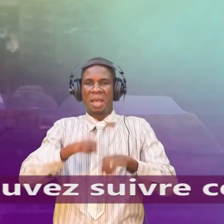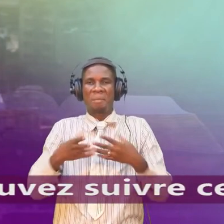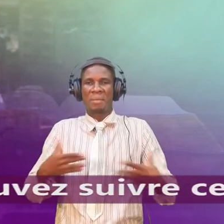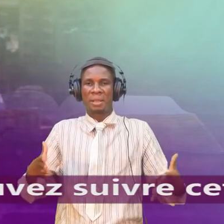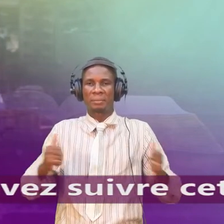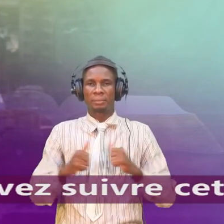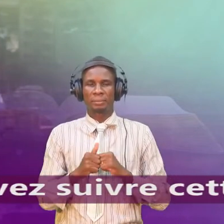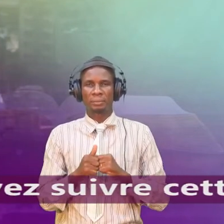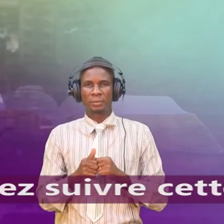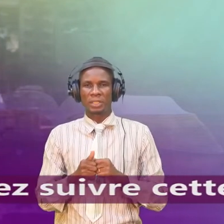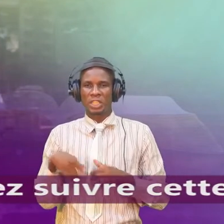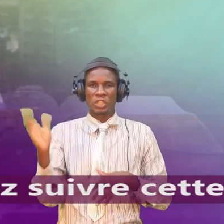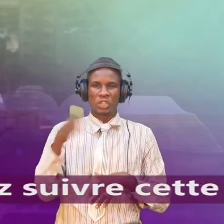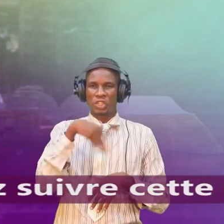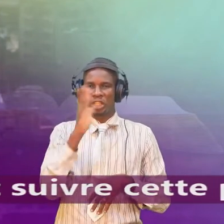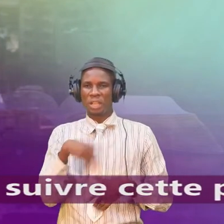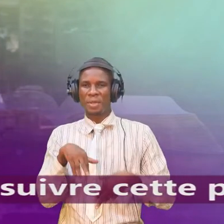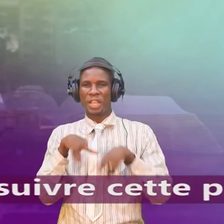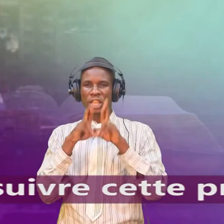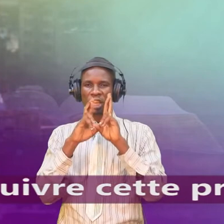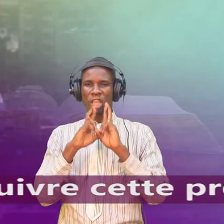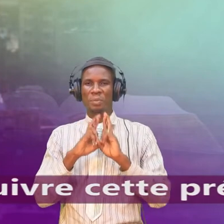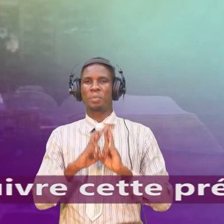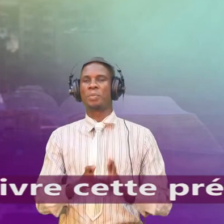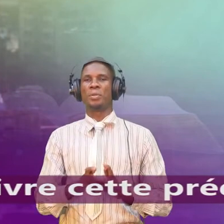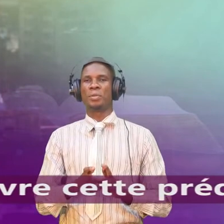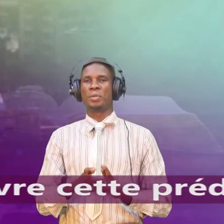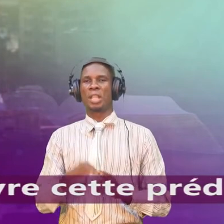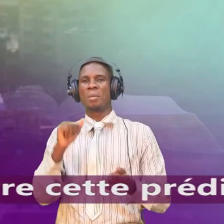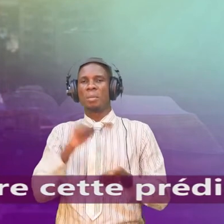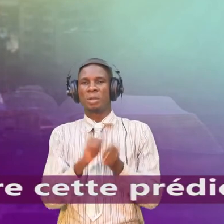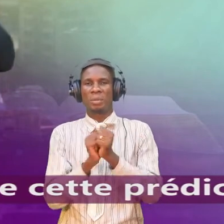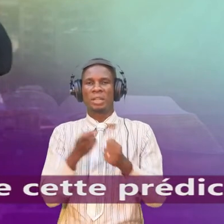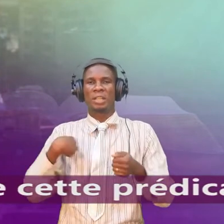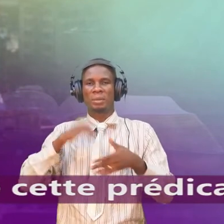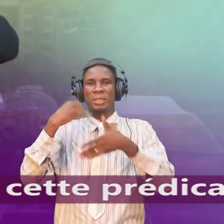hazina uwezo ya kununua wokovu.